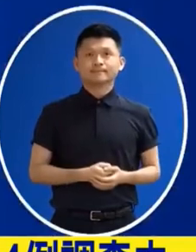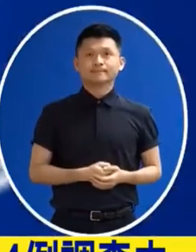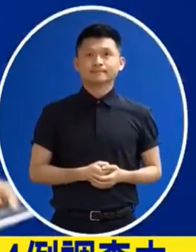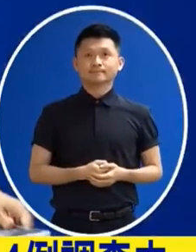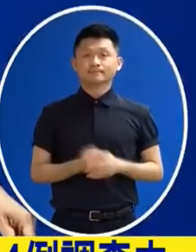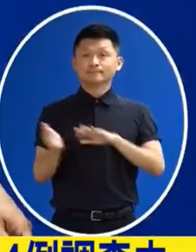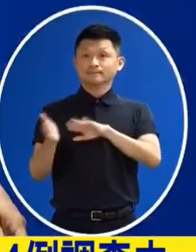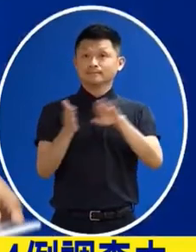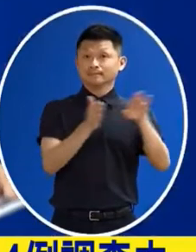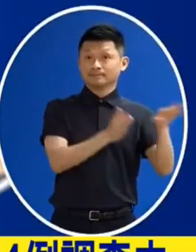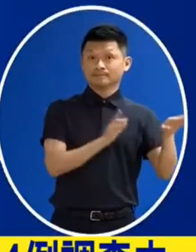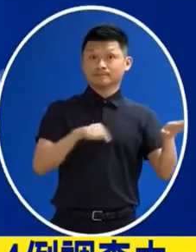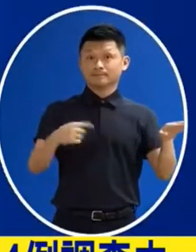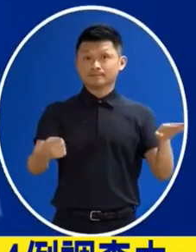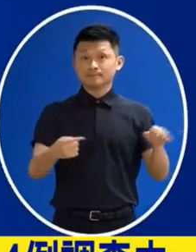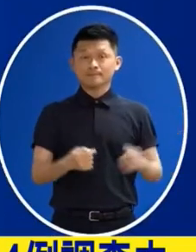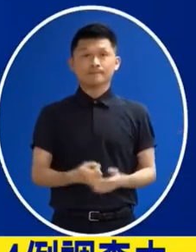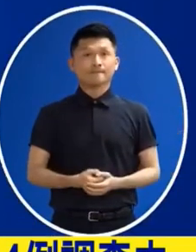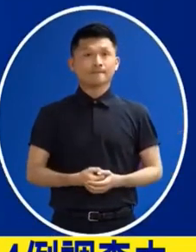接下来